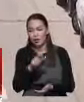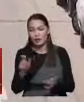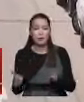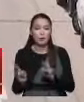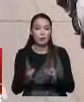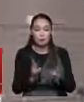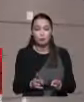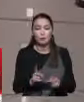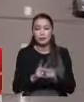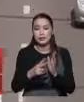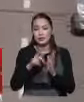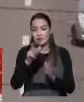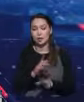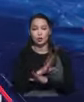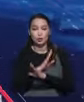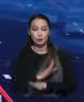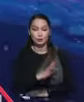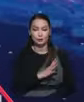алса, 8 адам көз жұмды.